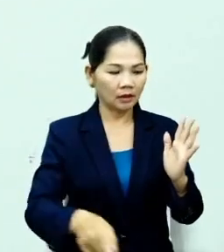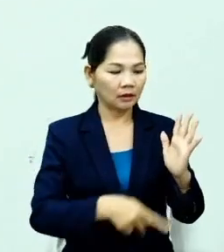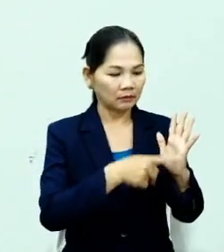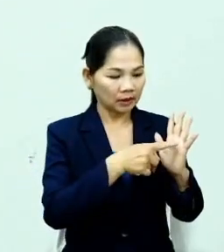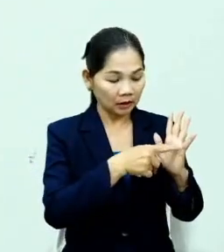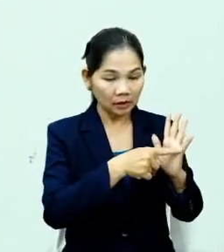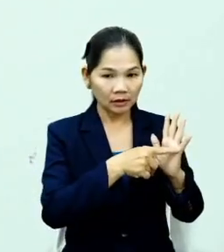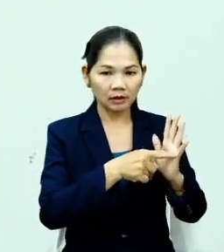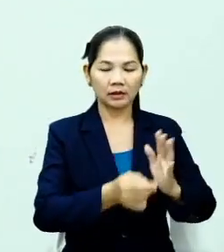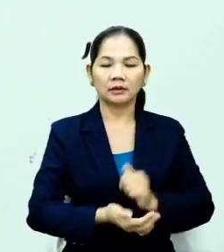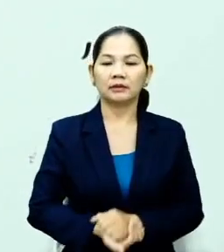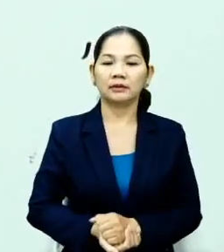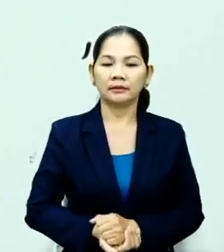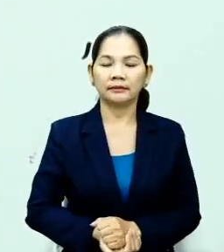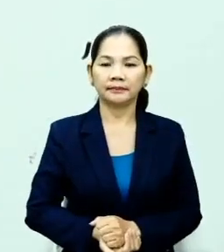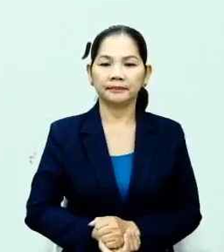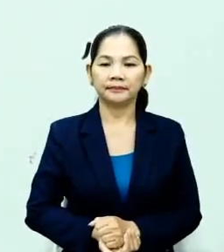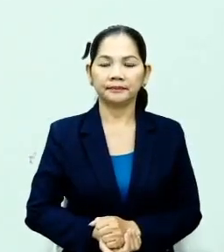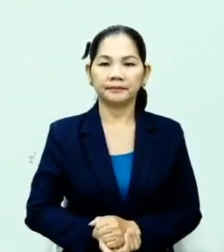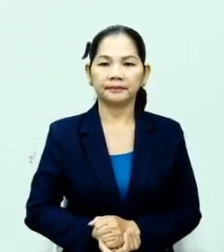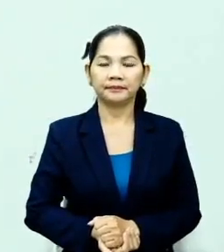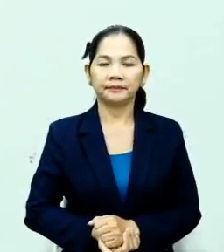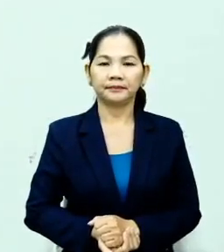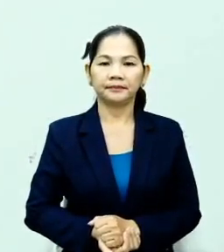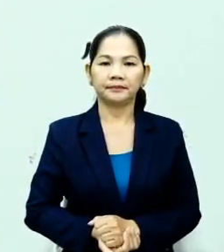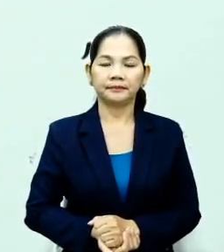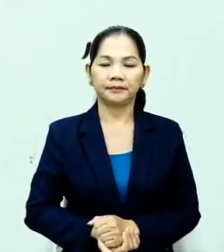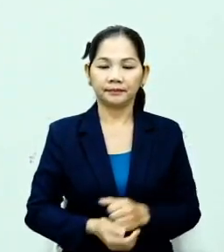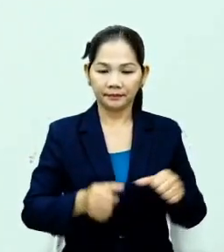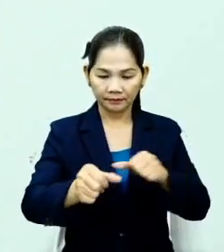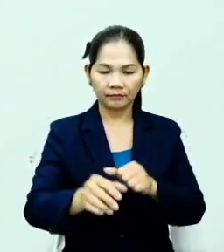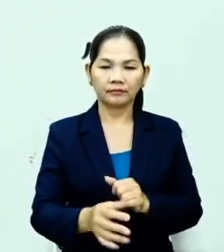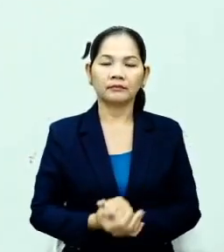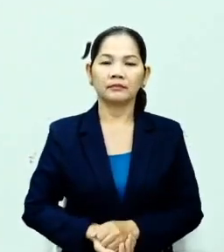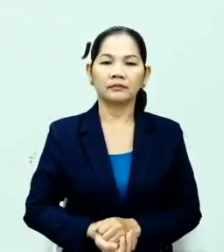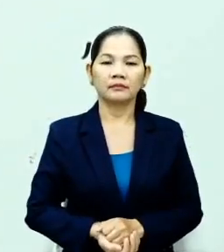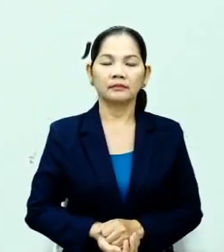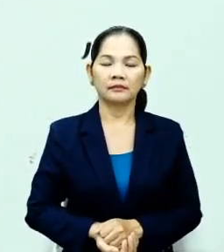ứa mà tưa cha chiếc bánh to con